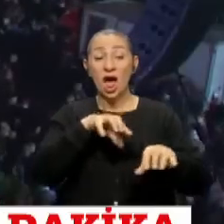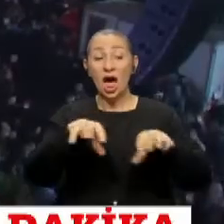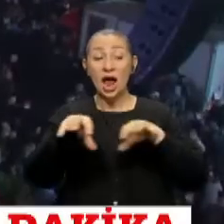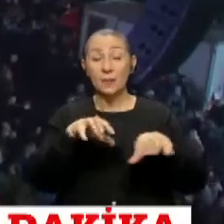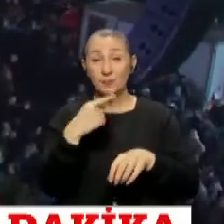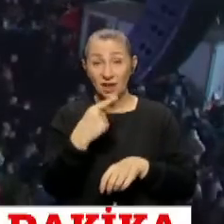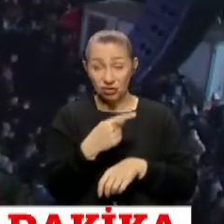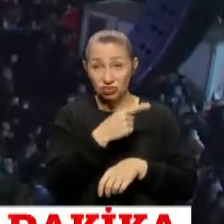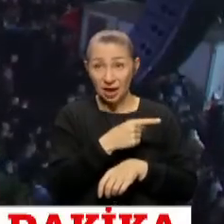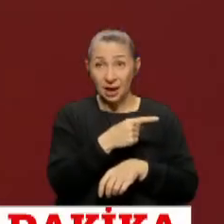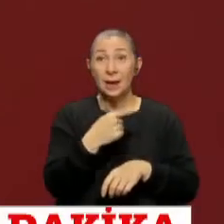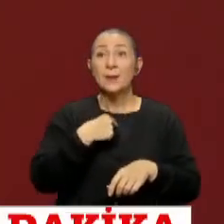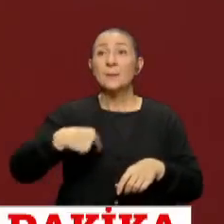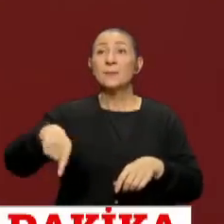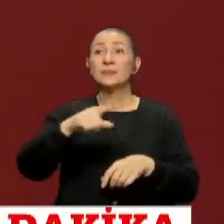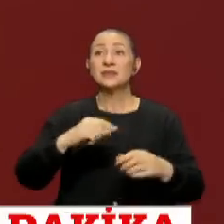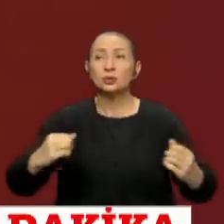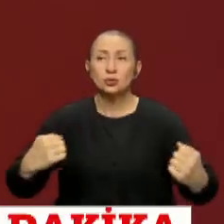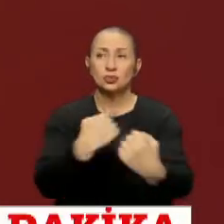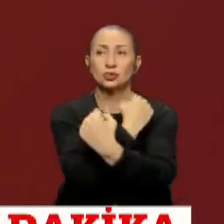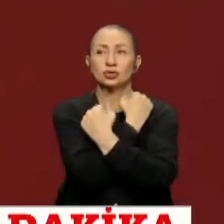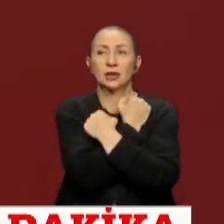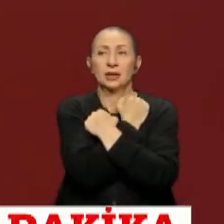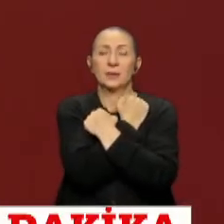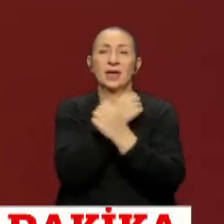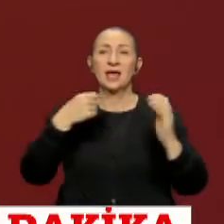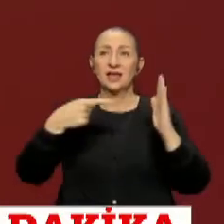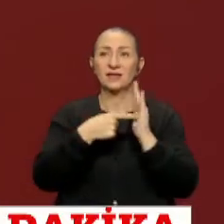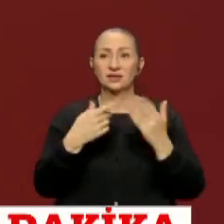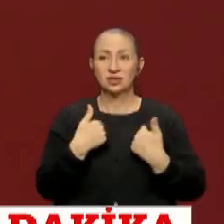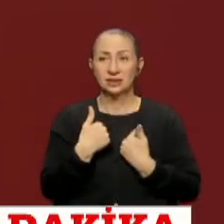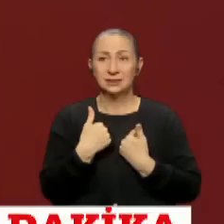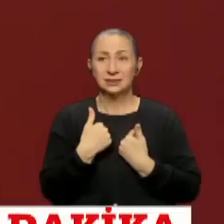kutuplaşma dedikçe biz kucaklaşmayı hedefleyeceğiz.